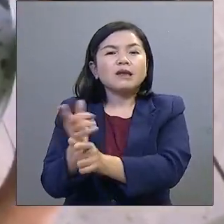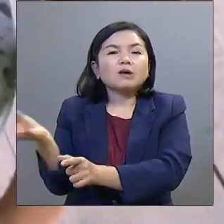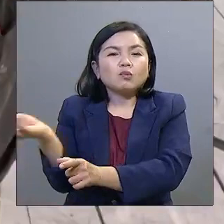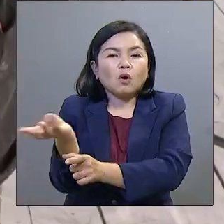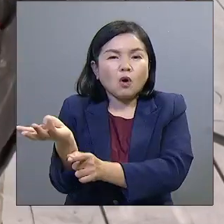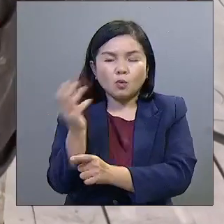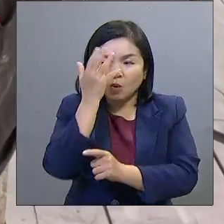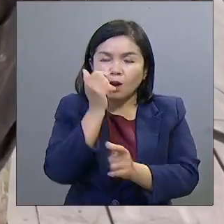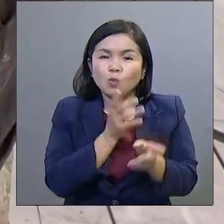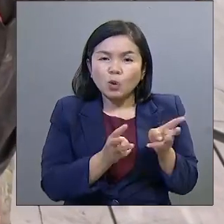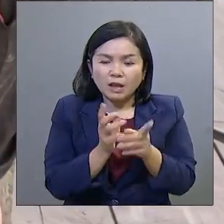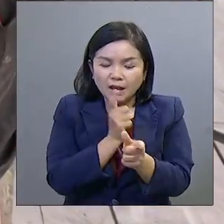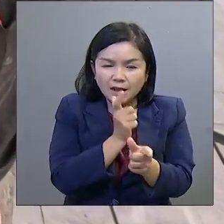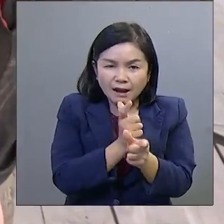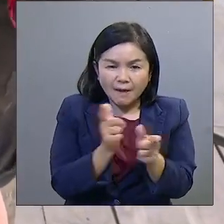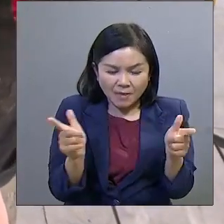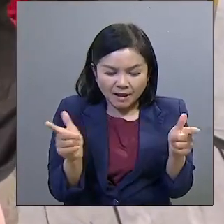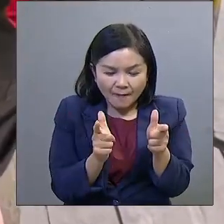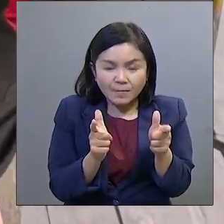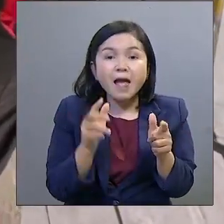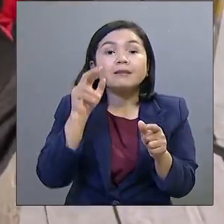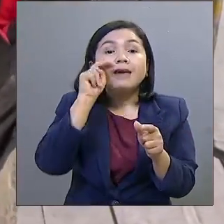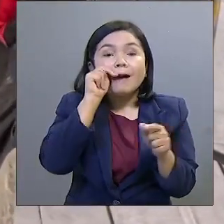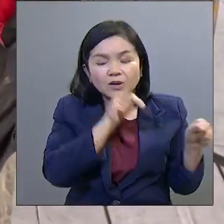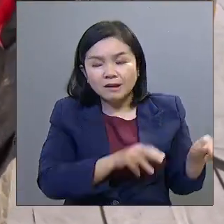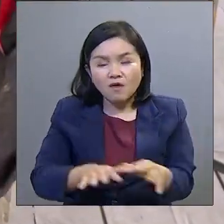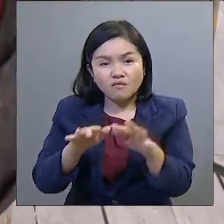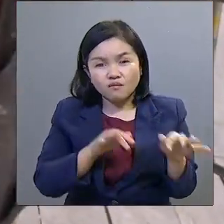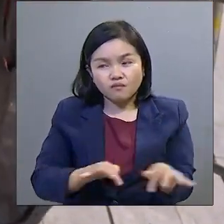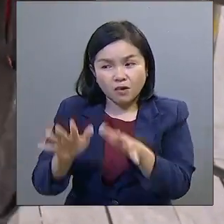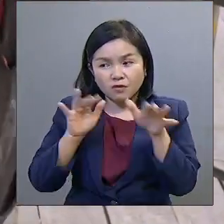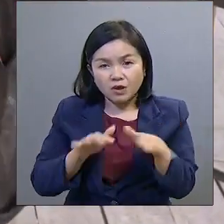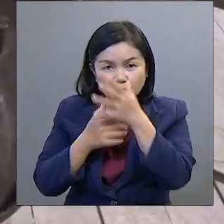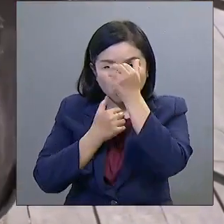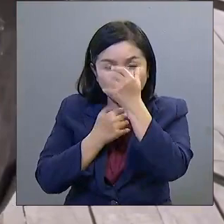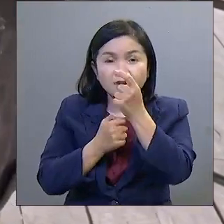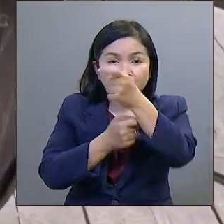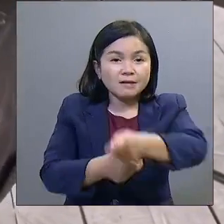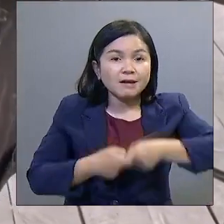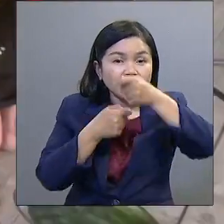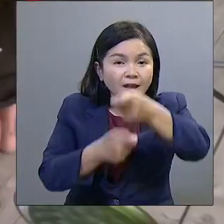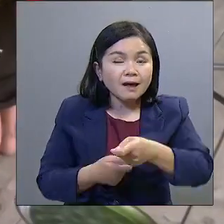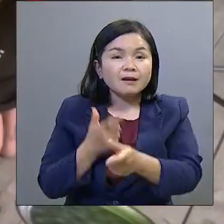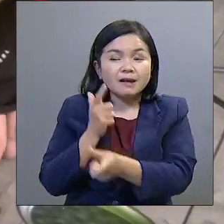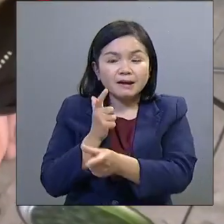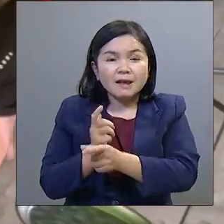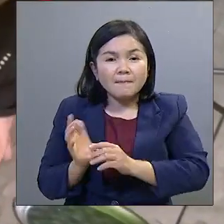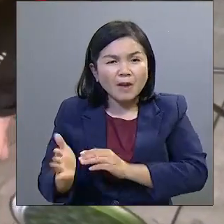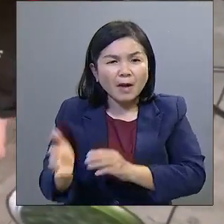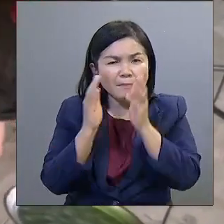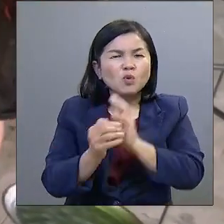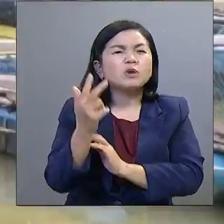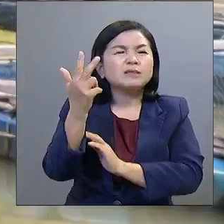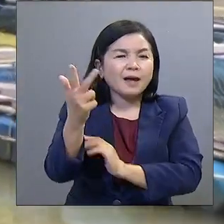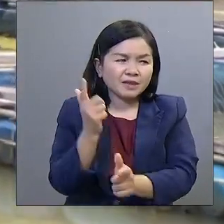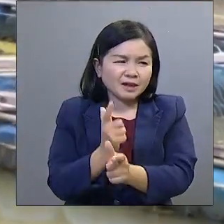คือพื้นที่ในการเลี้ยงปลาจำกัดตลอดแนวแม่น้ำตรังเนี่ยคาดว่าจะมีคนทำการเกษตรเกี่ยวกับเรื่องของปลากดเหลืองเนี่ยไม่เกิน3รายเพ